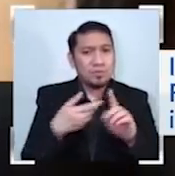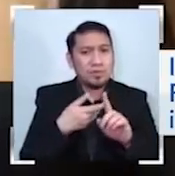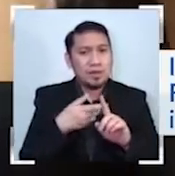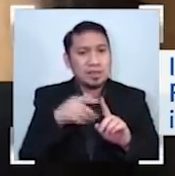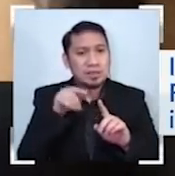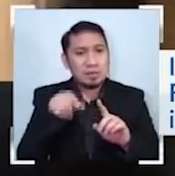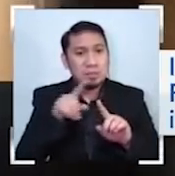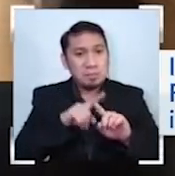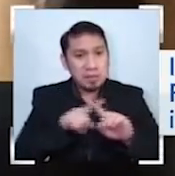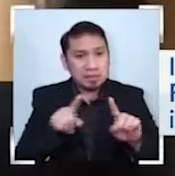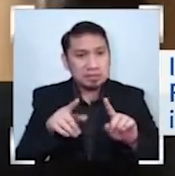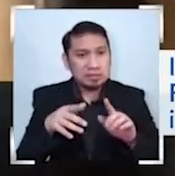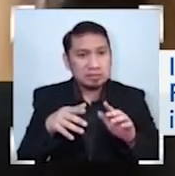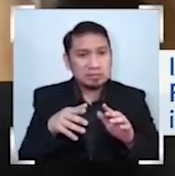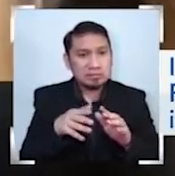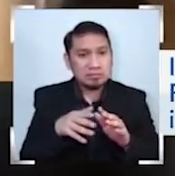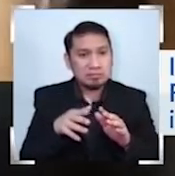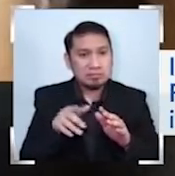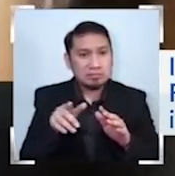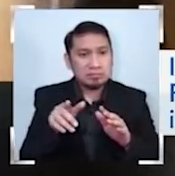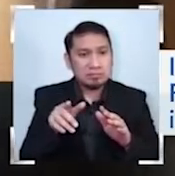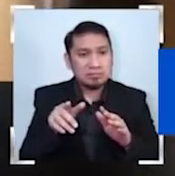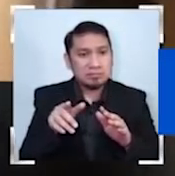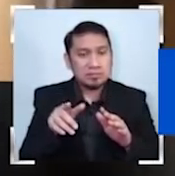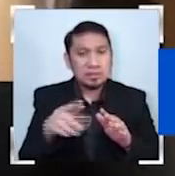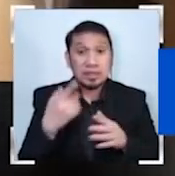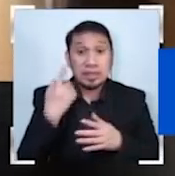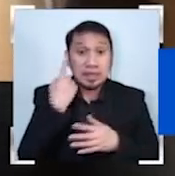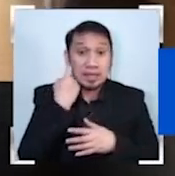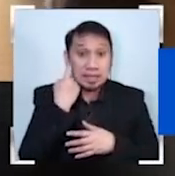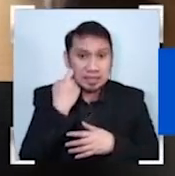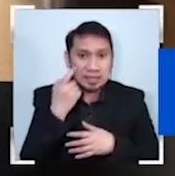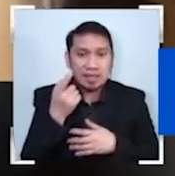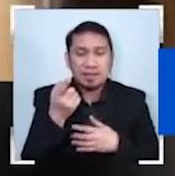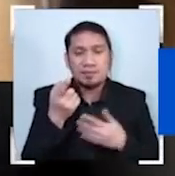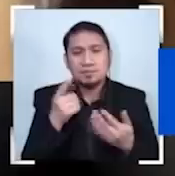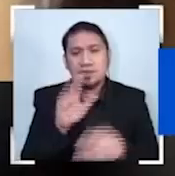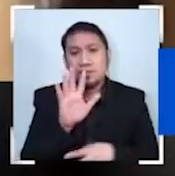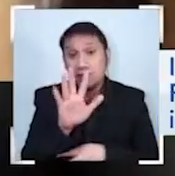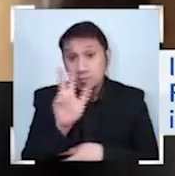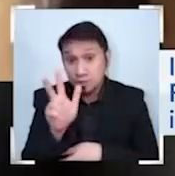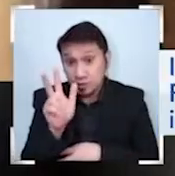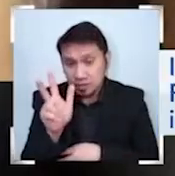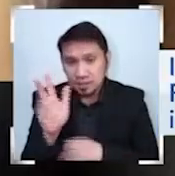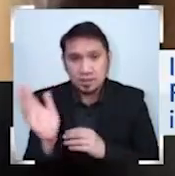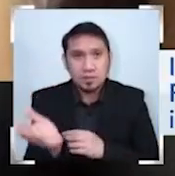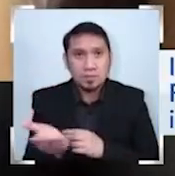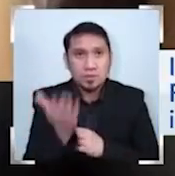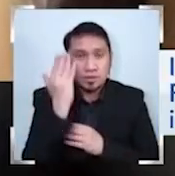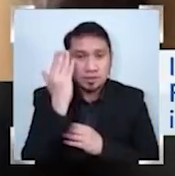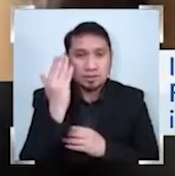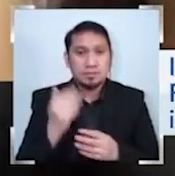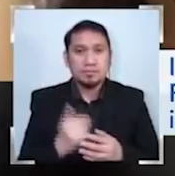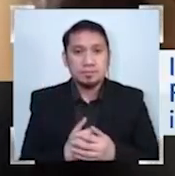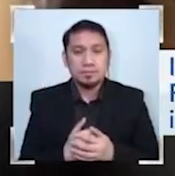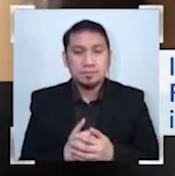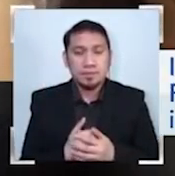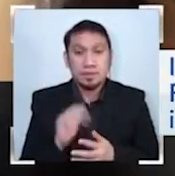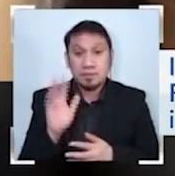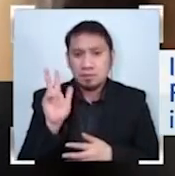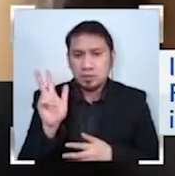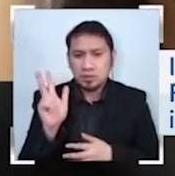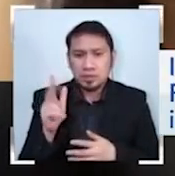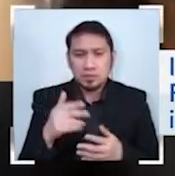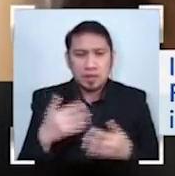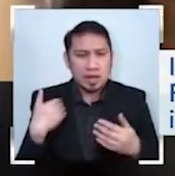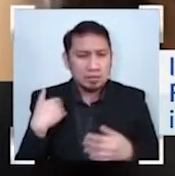Russia. So sa ngayon, ma'am, kanina mga 5:30 a.m. po, yun po yung unang parang explosions